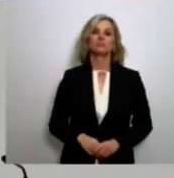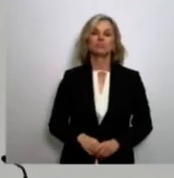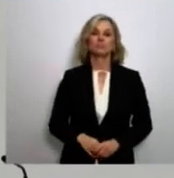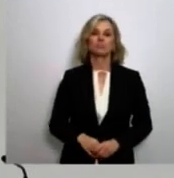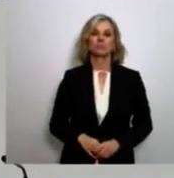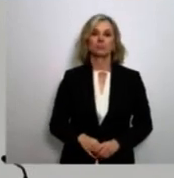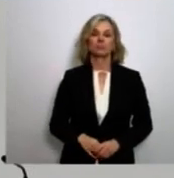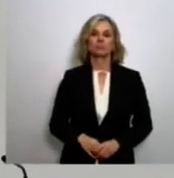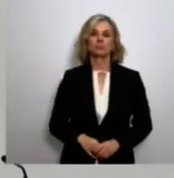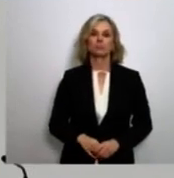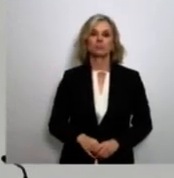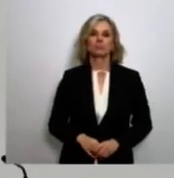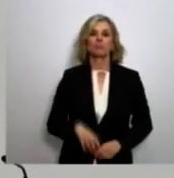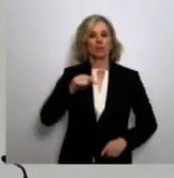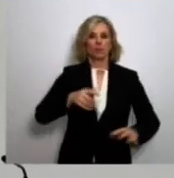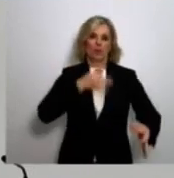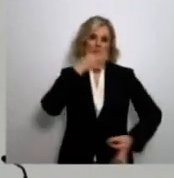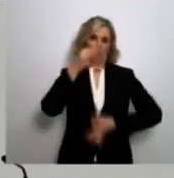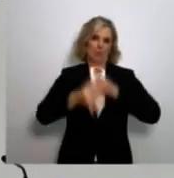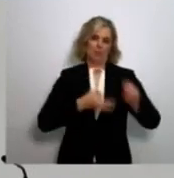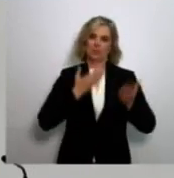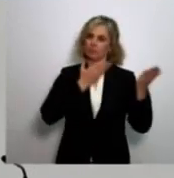άλλοι. Κύριε Μπέχλη, έχετε το λόγο.